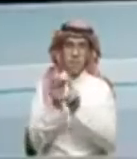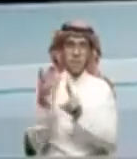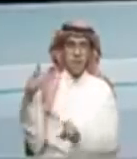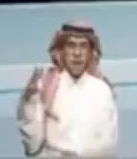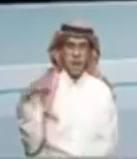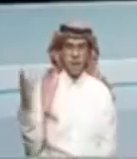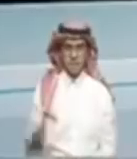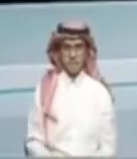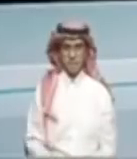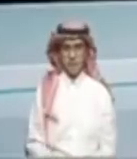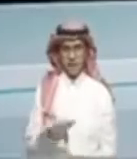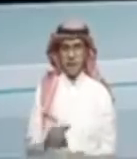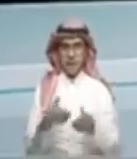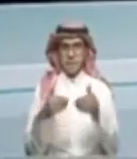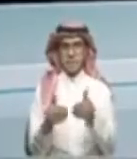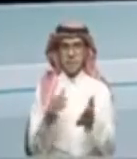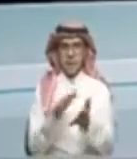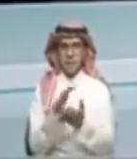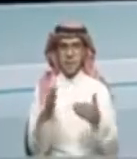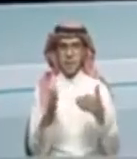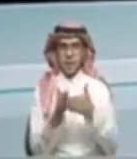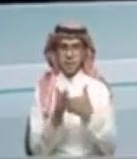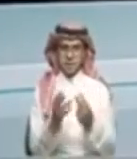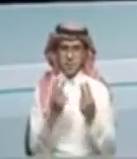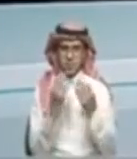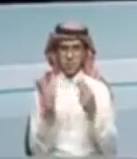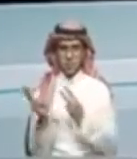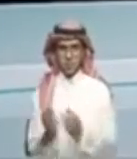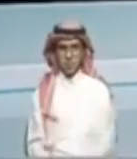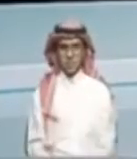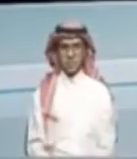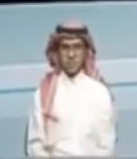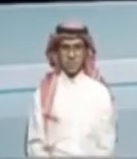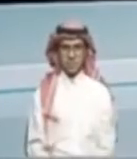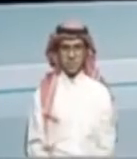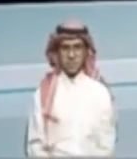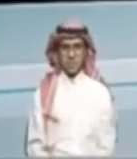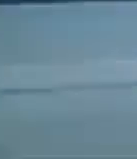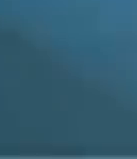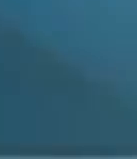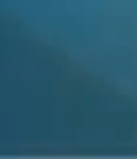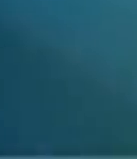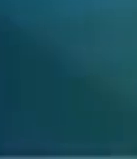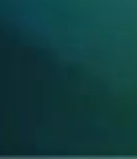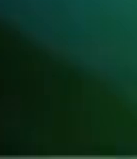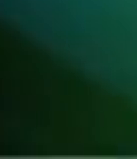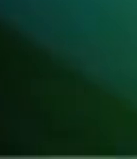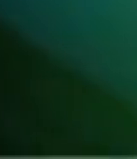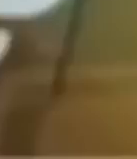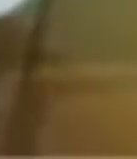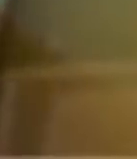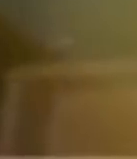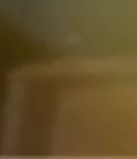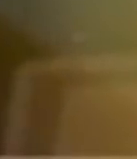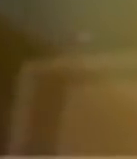والآن مشاهدين الكرام ننتقل بحضراتكم إلى نشرة الأحوال الجوية والزميل عقيل العقيل. إليك عقيل.